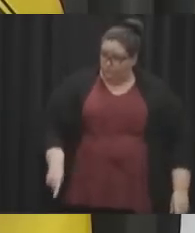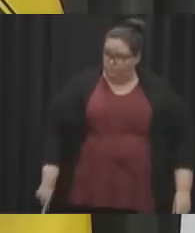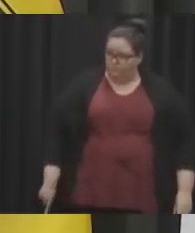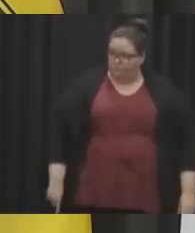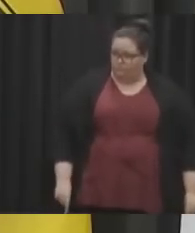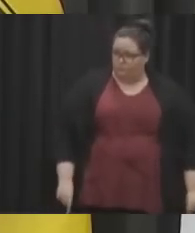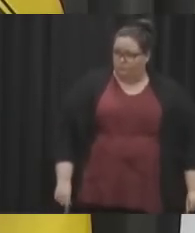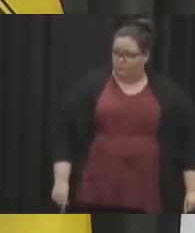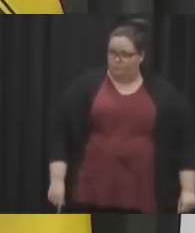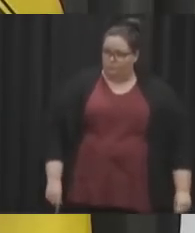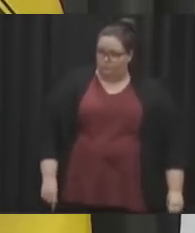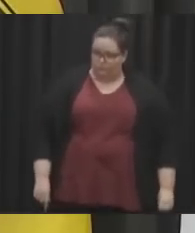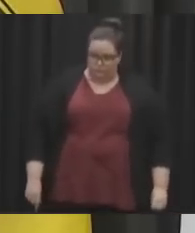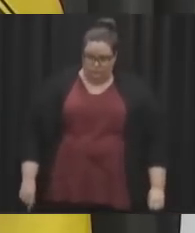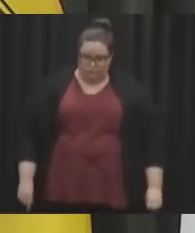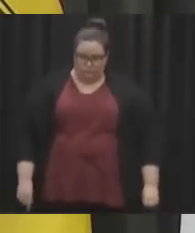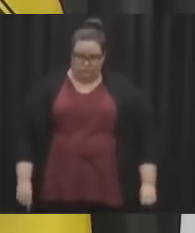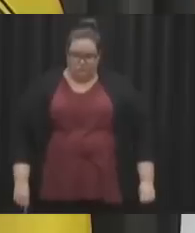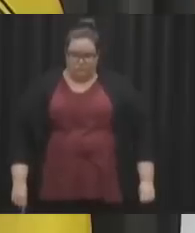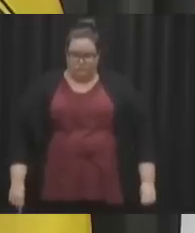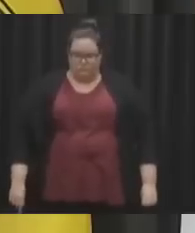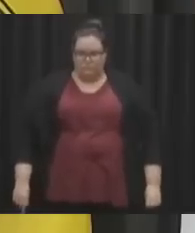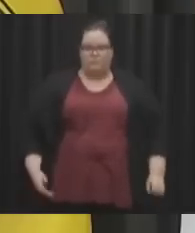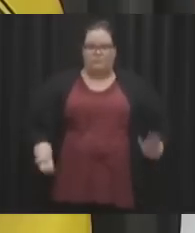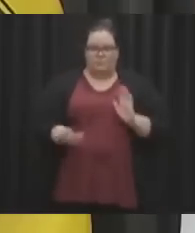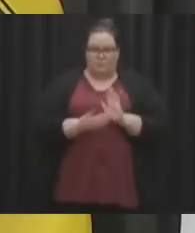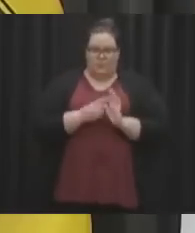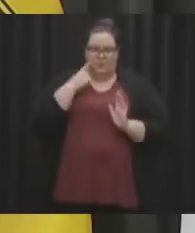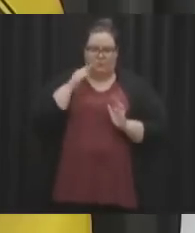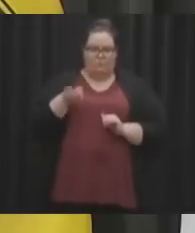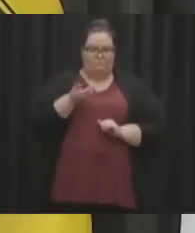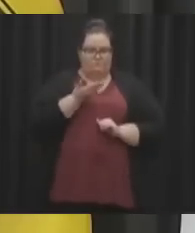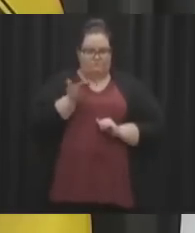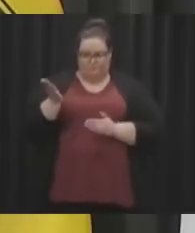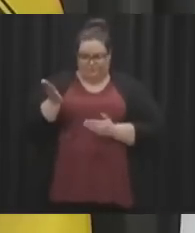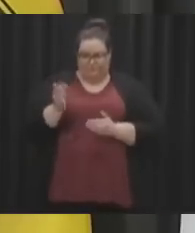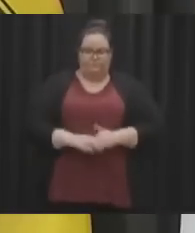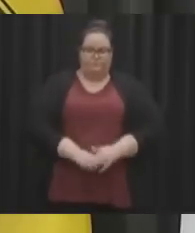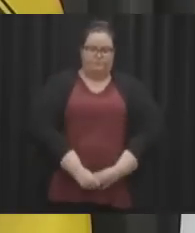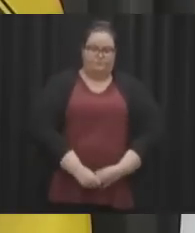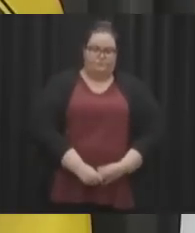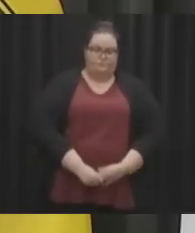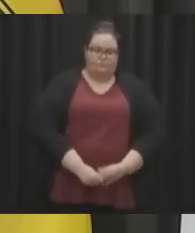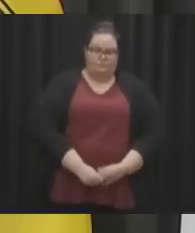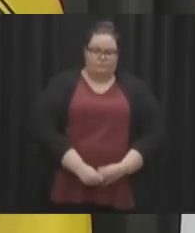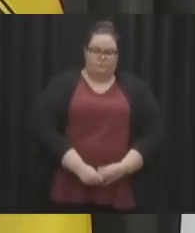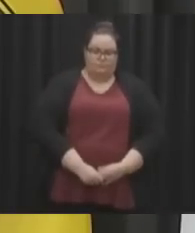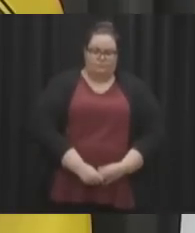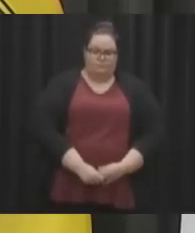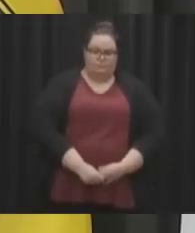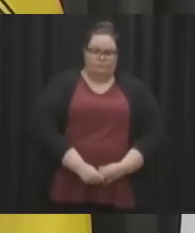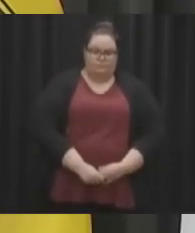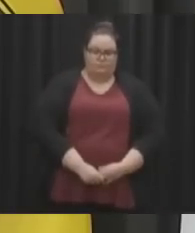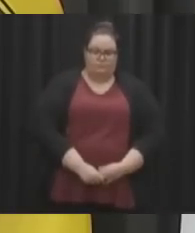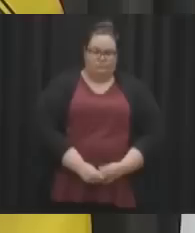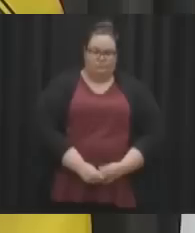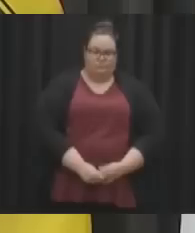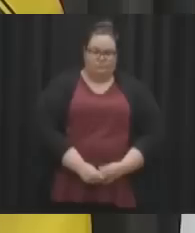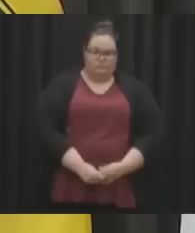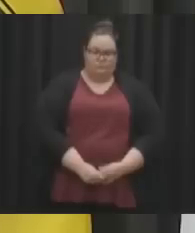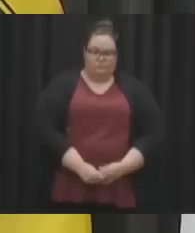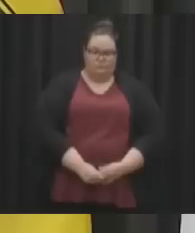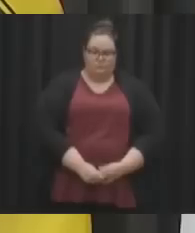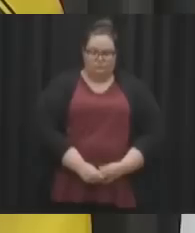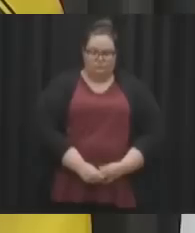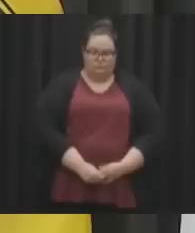prendre les décisions de fermer pour un jour, une semaine, n'importe quelle période de temps, les écoles basées sur l'avis de